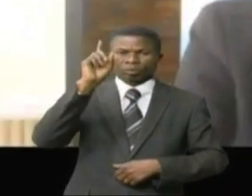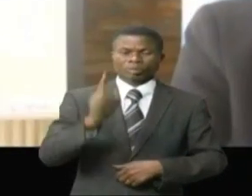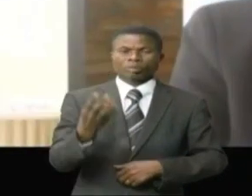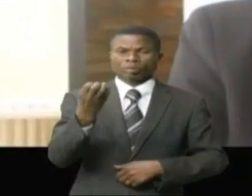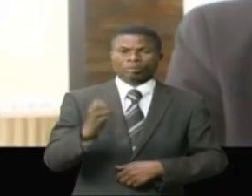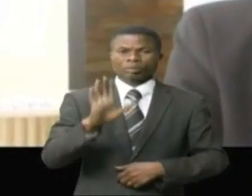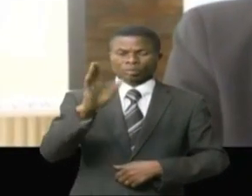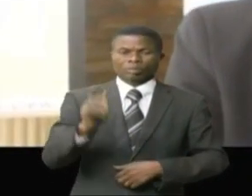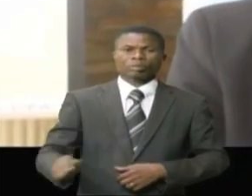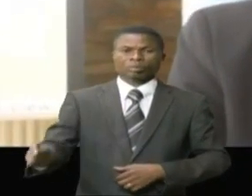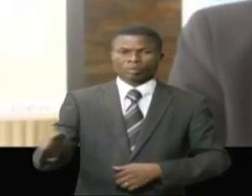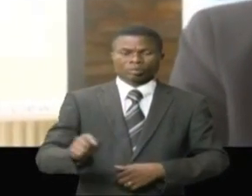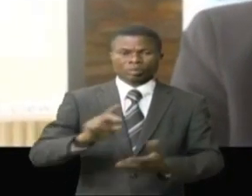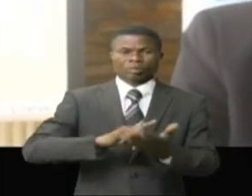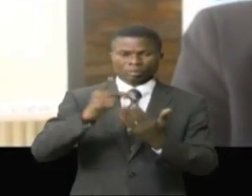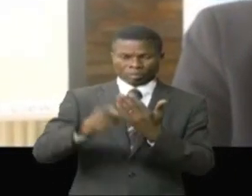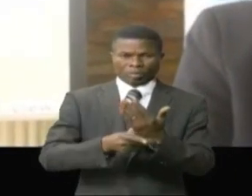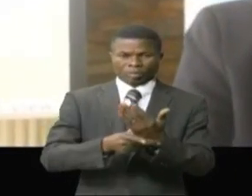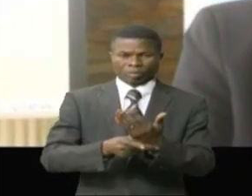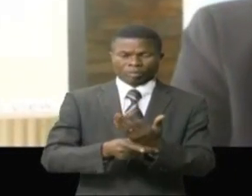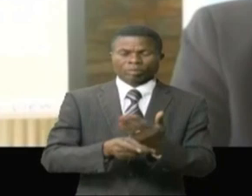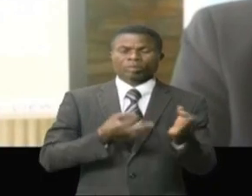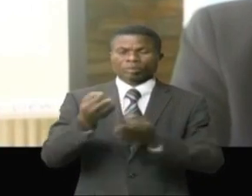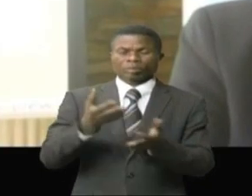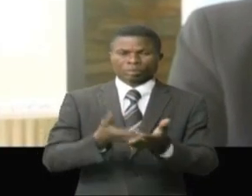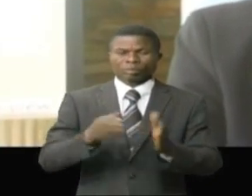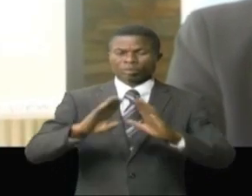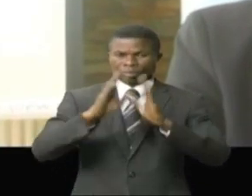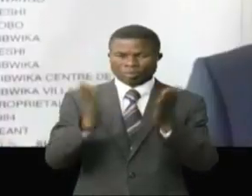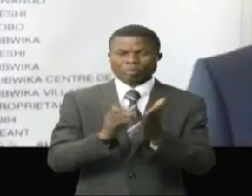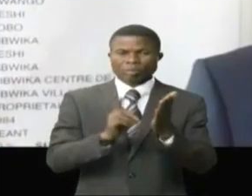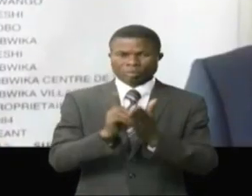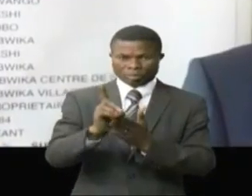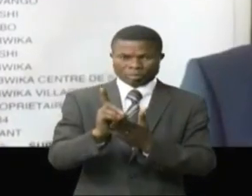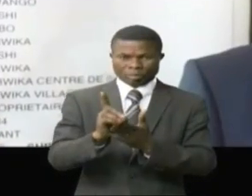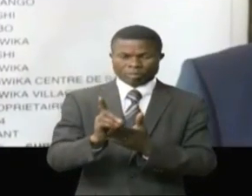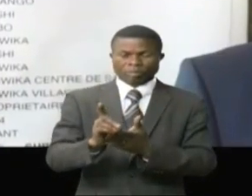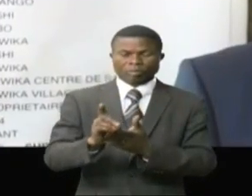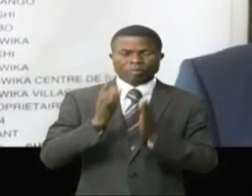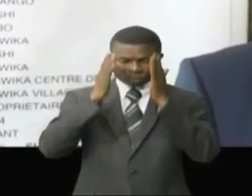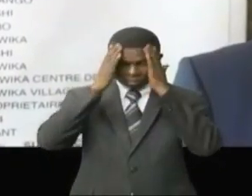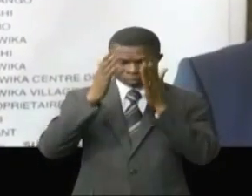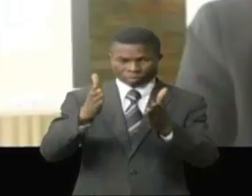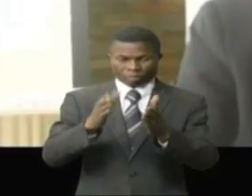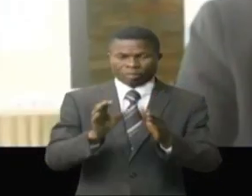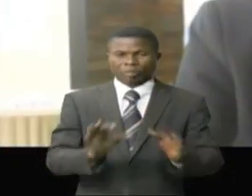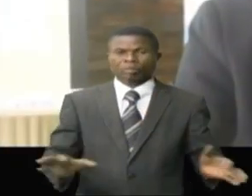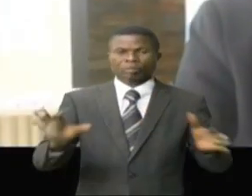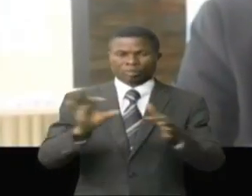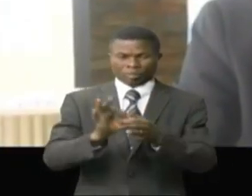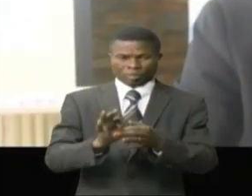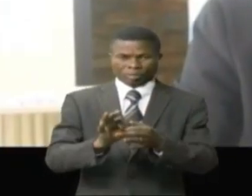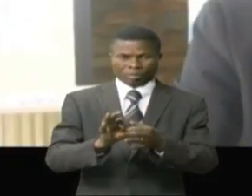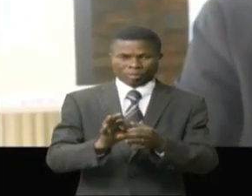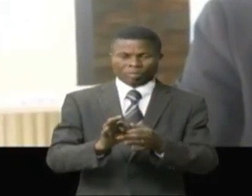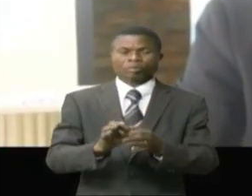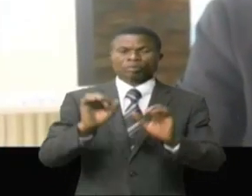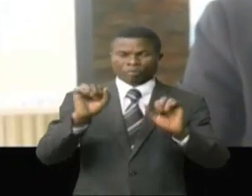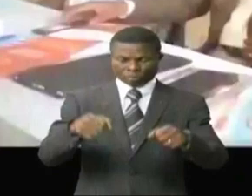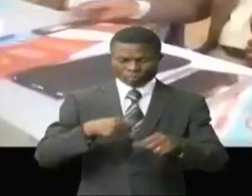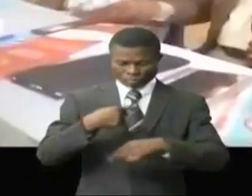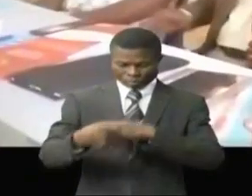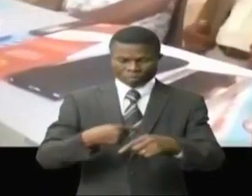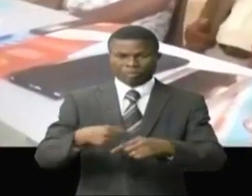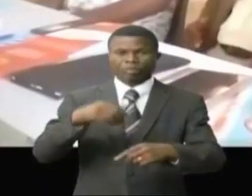territoires. Nul n'a besoin de souligner ici que tout développement auto-centré et harmonieux ne peut